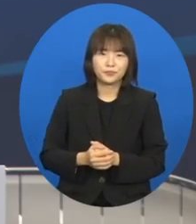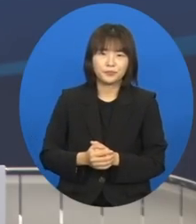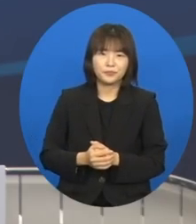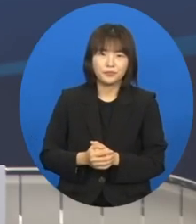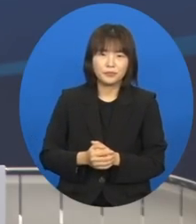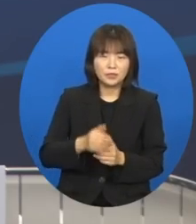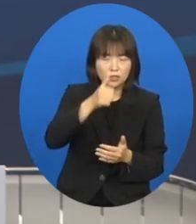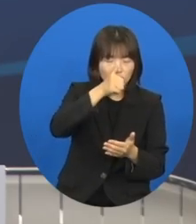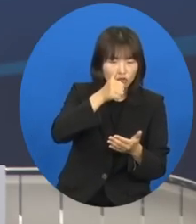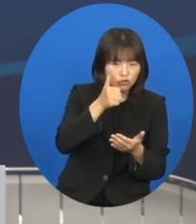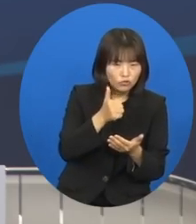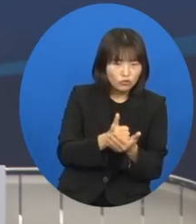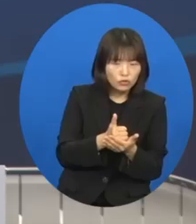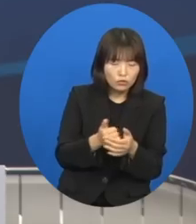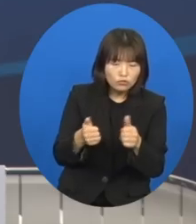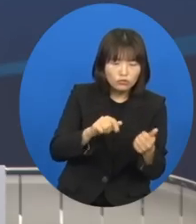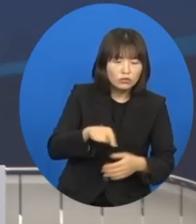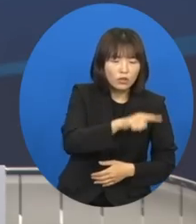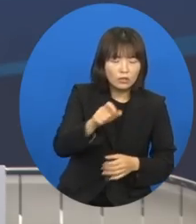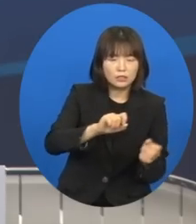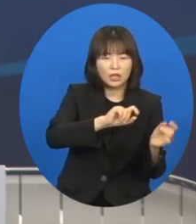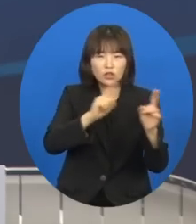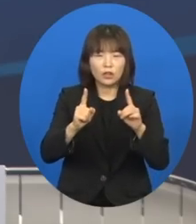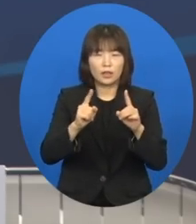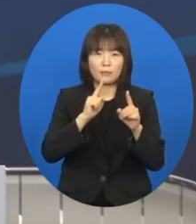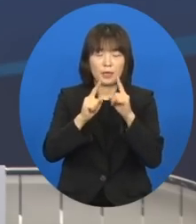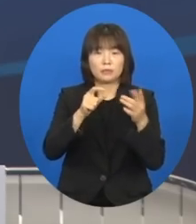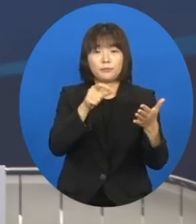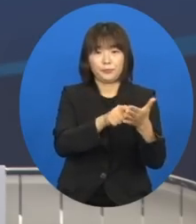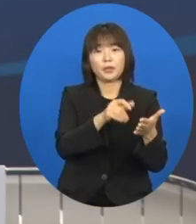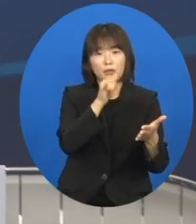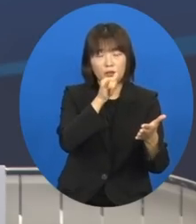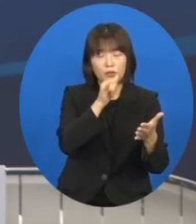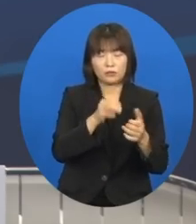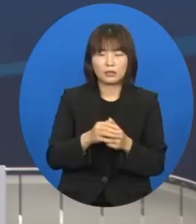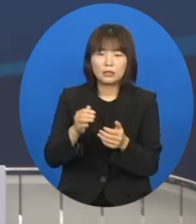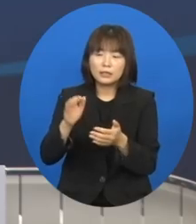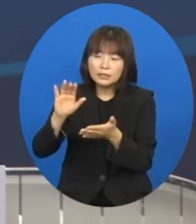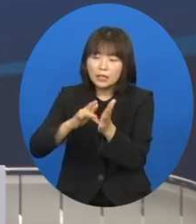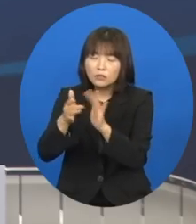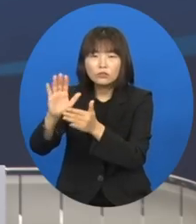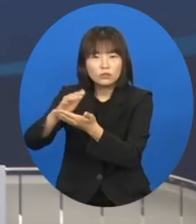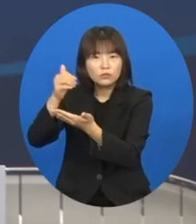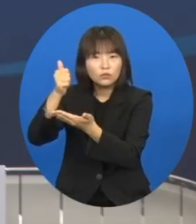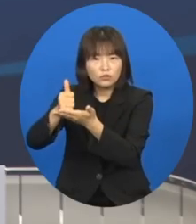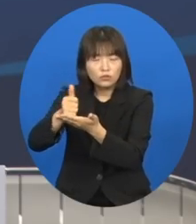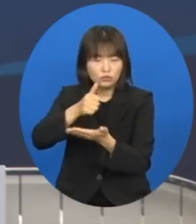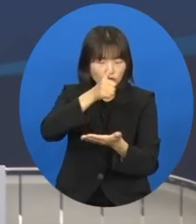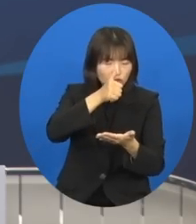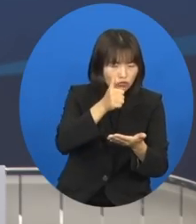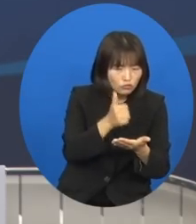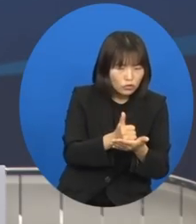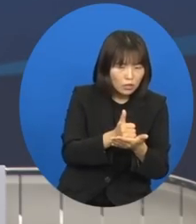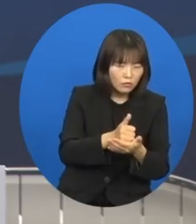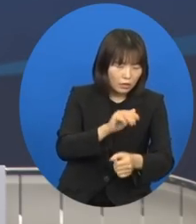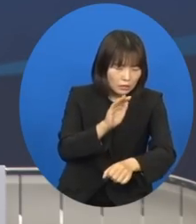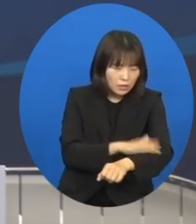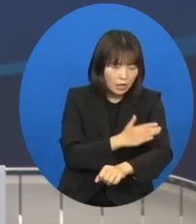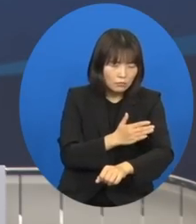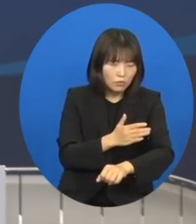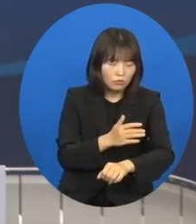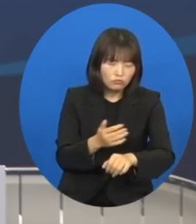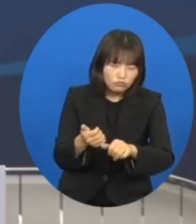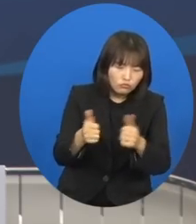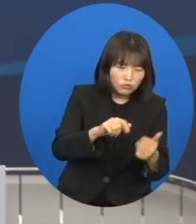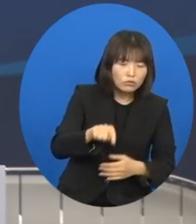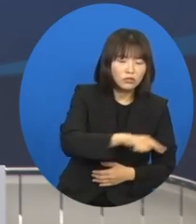이렇게 선포하고 있어요. 그는 예수 그리스도는 죄와 허물로 죽은 너희를 살리셨도다.